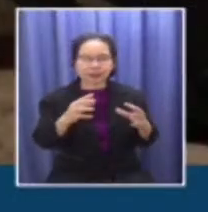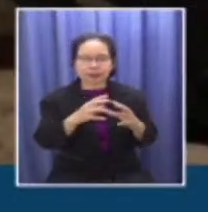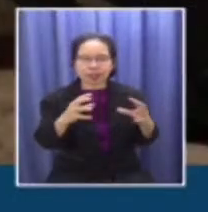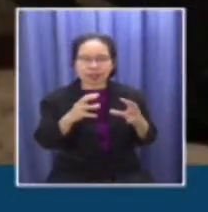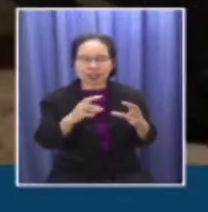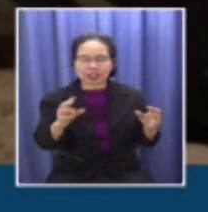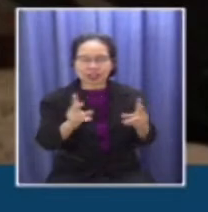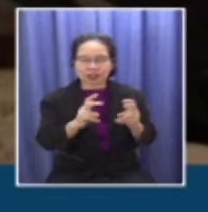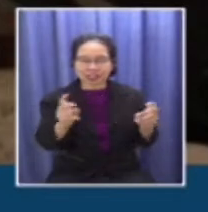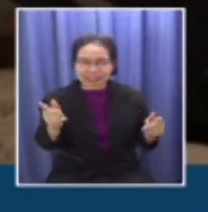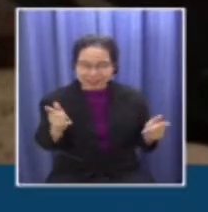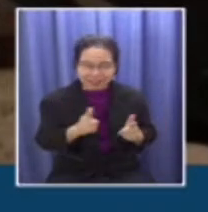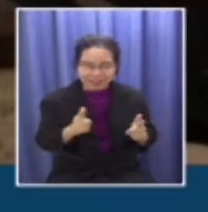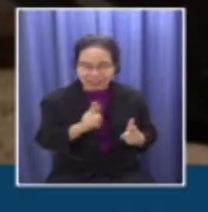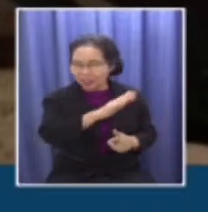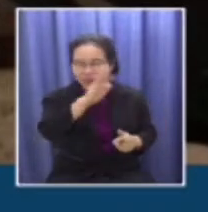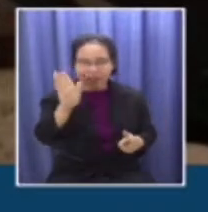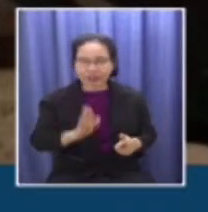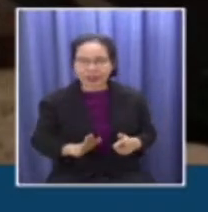kahit konti